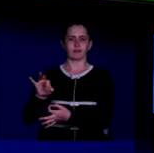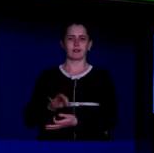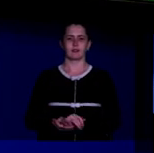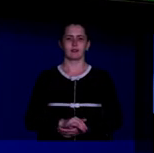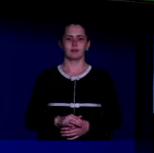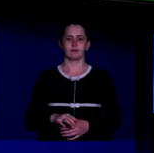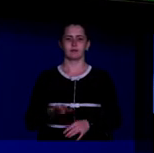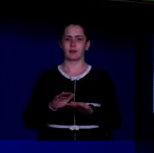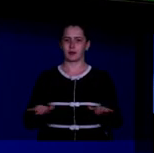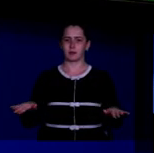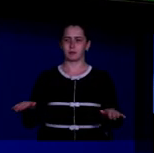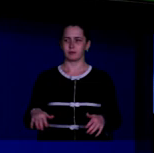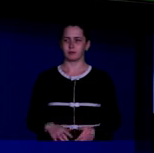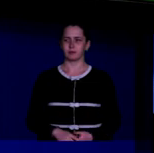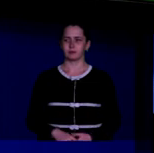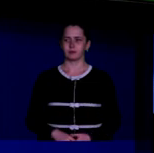Ребята, дома